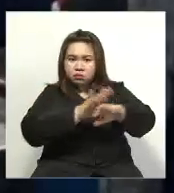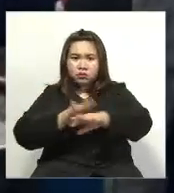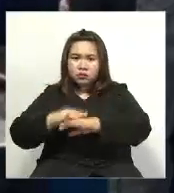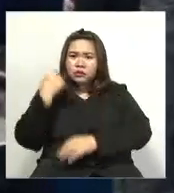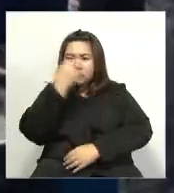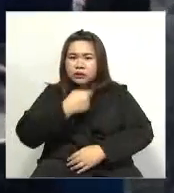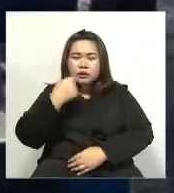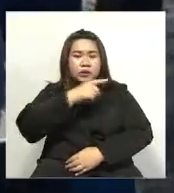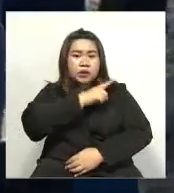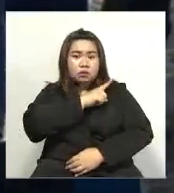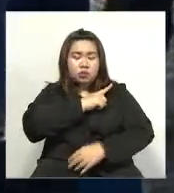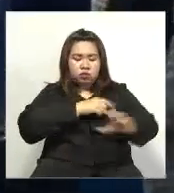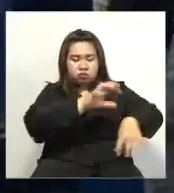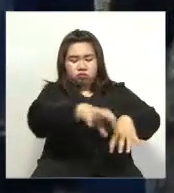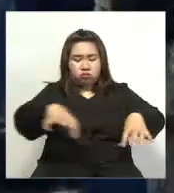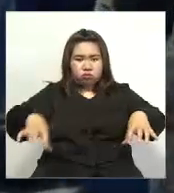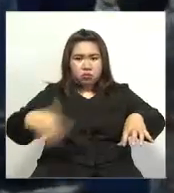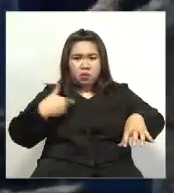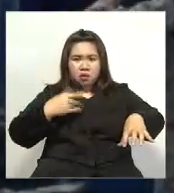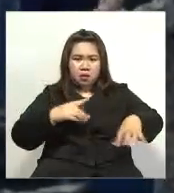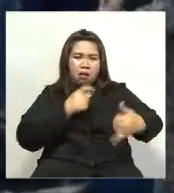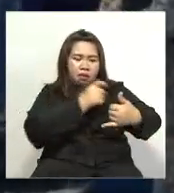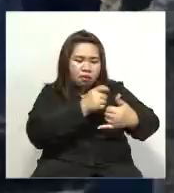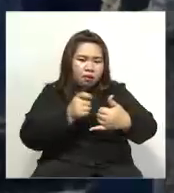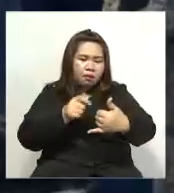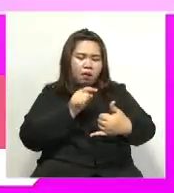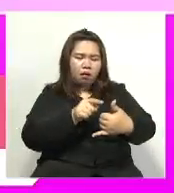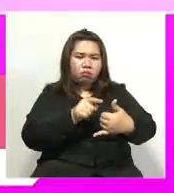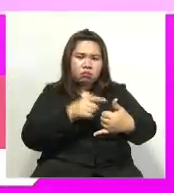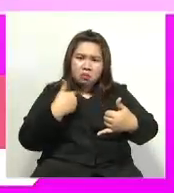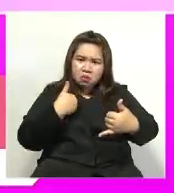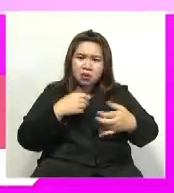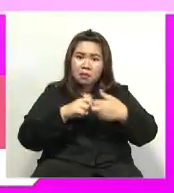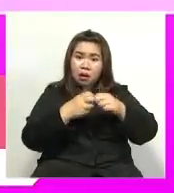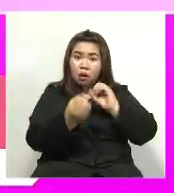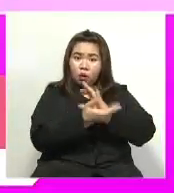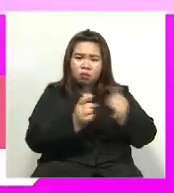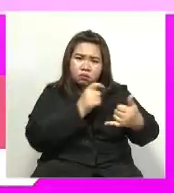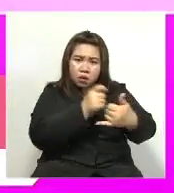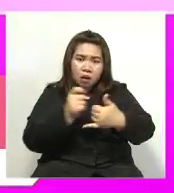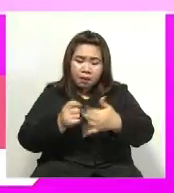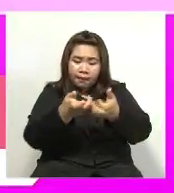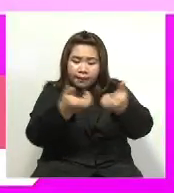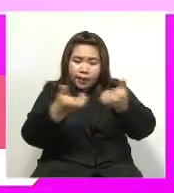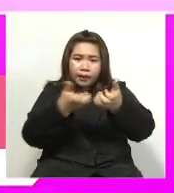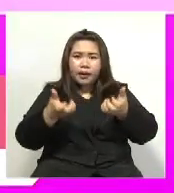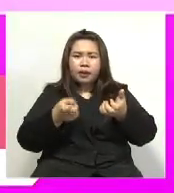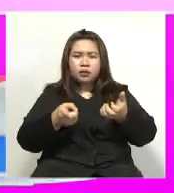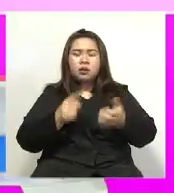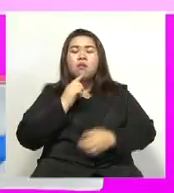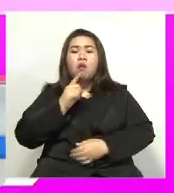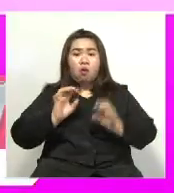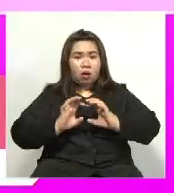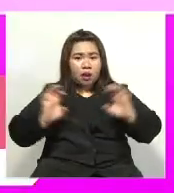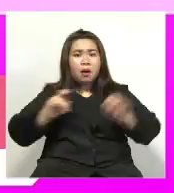ที่มีหน้าที่ในกระบวนการสัมภาษณ์เพื่อคัดแยกผู้เสียหายจากการค้ามนุษย์ว่ารัฐบาลไม่ได้กำหนดให้คดีค้าม